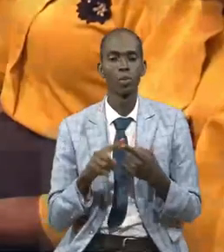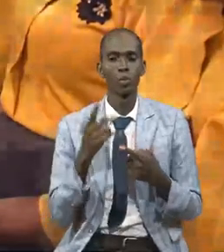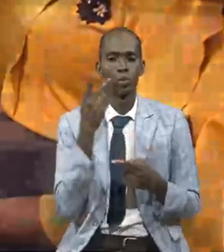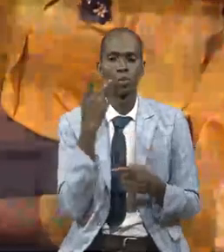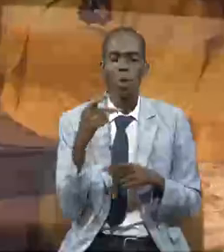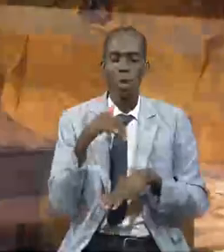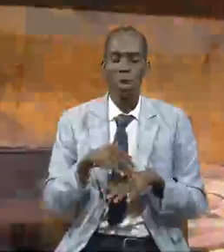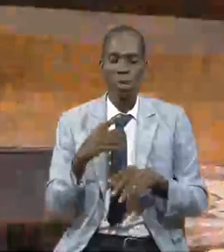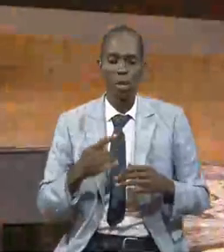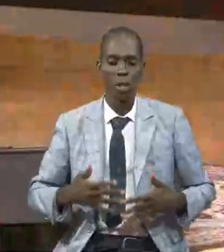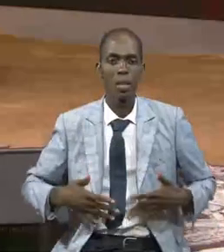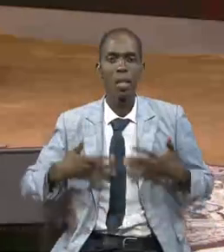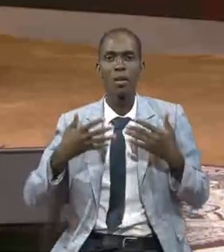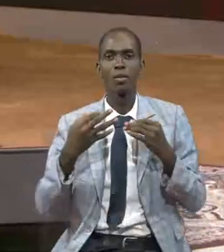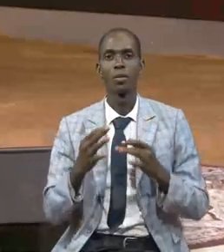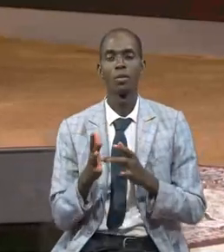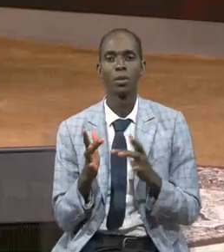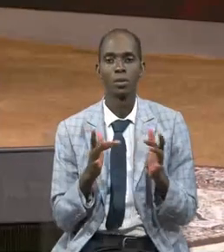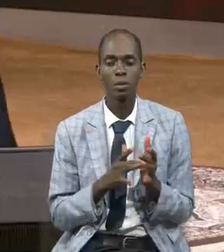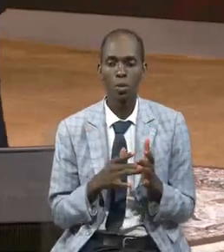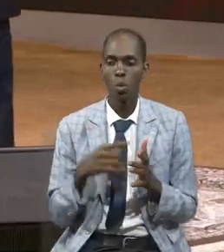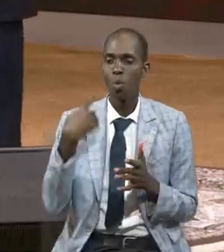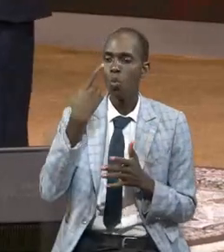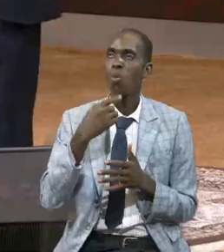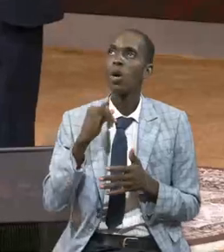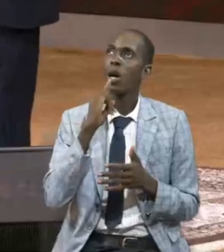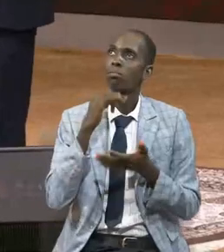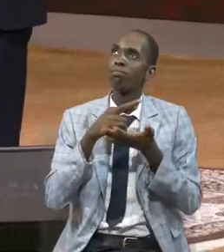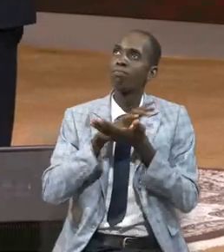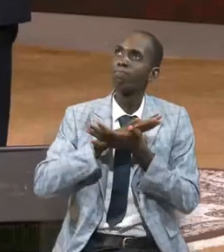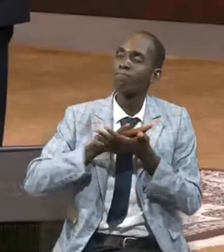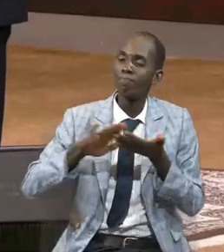C'est merveilleux de voir la vie de Jésus. Il est juste.